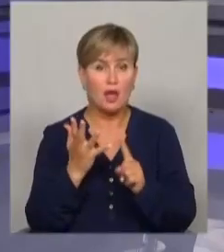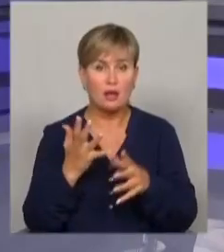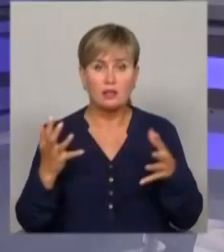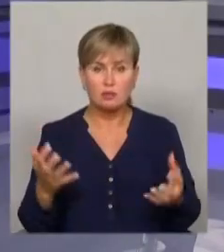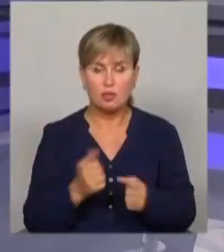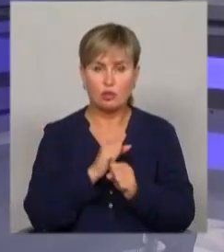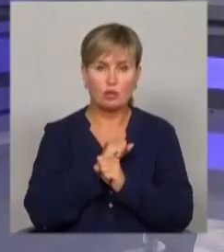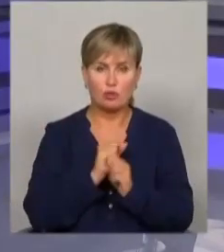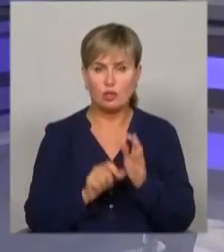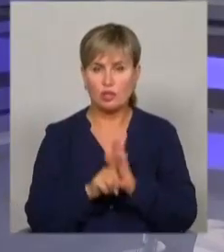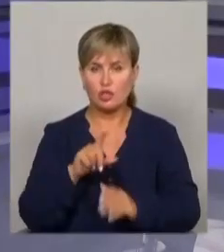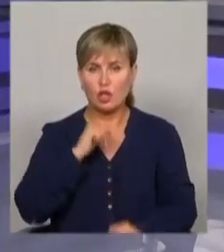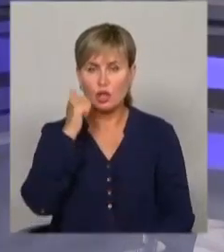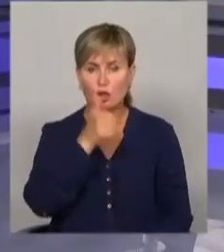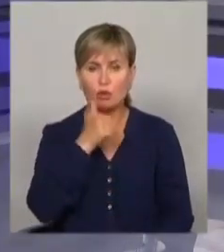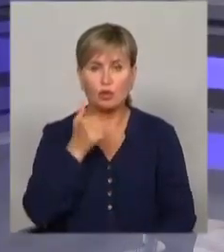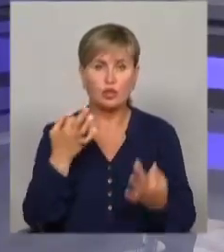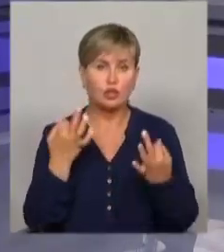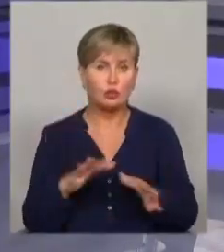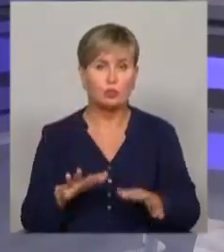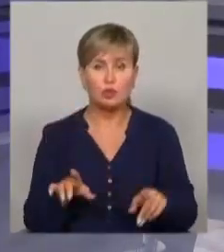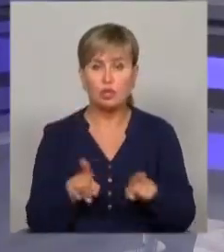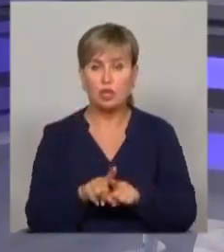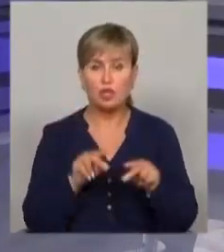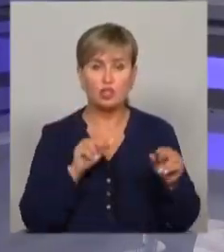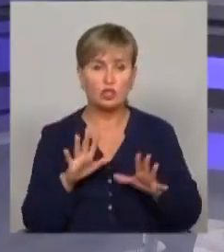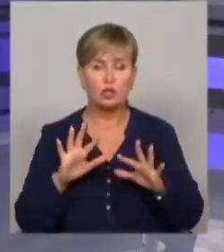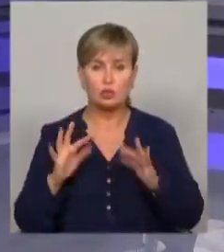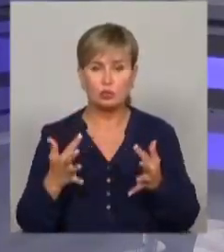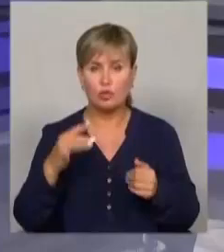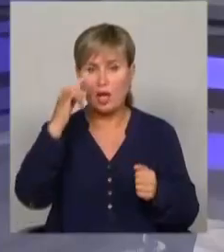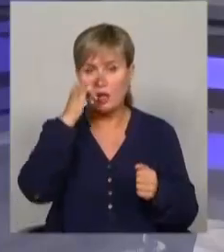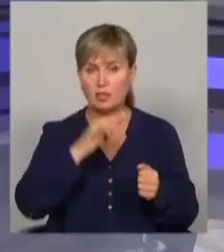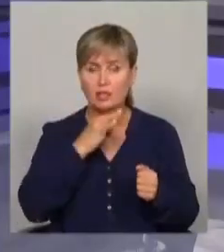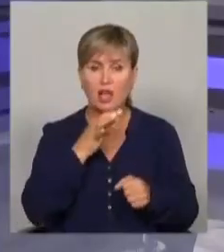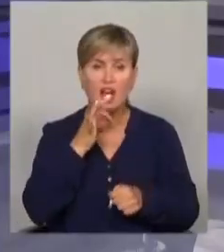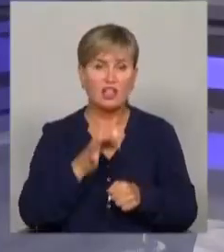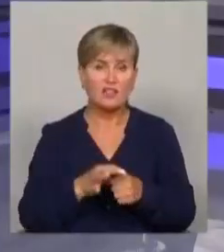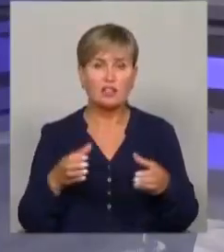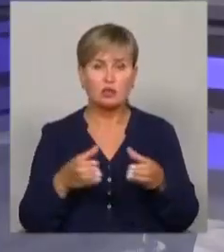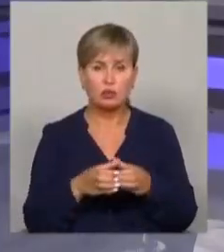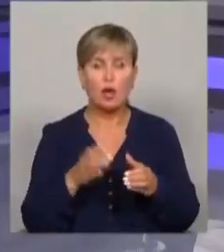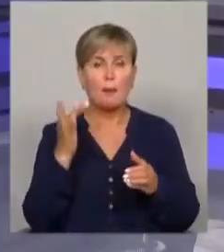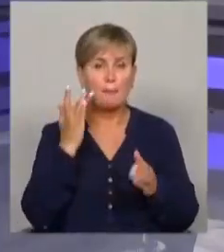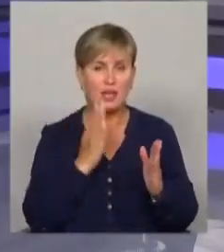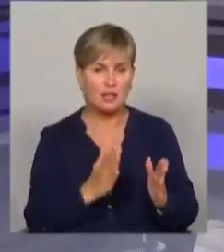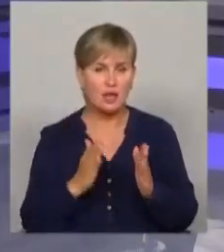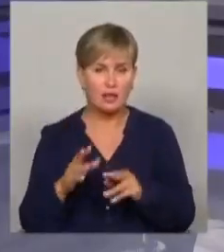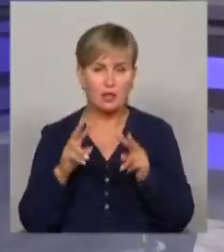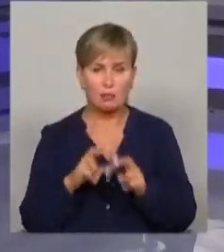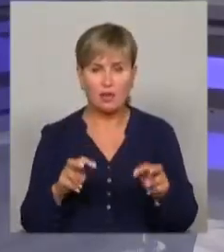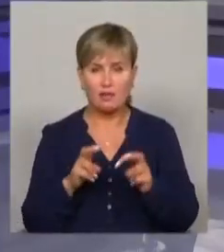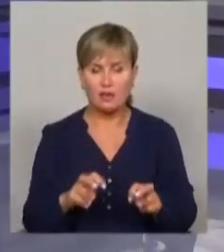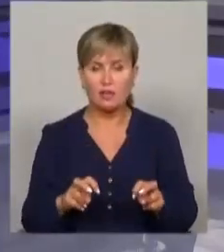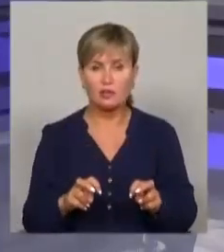отдыхающий с начала года для недопущения несчастных случаев отечественные ответственные службы регулярно проводят профилактические рейды